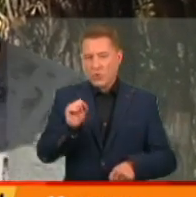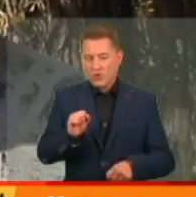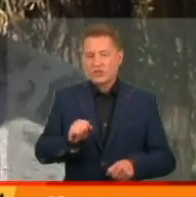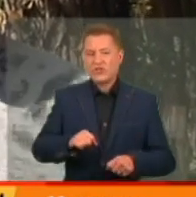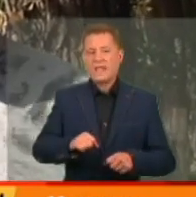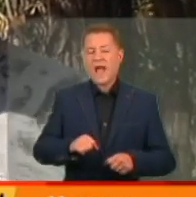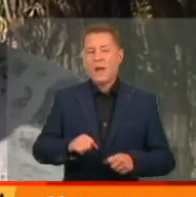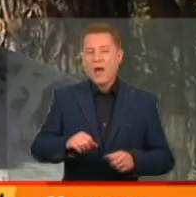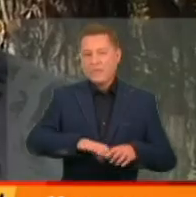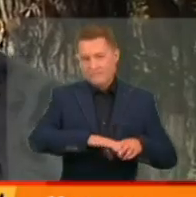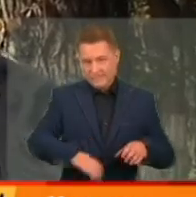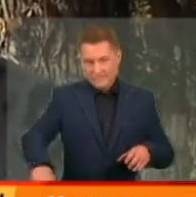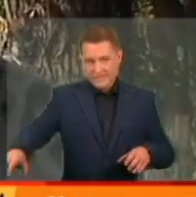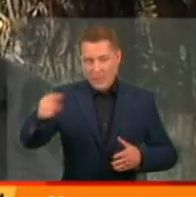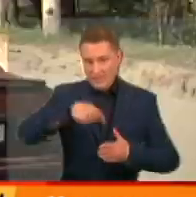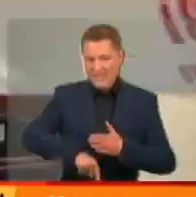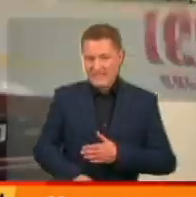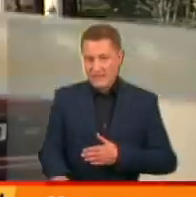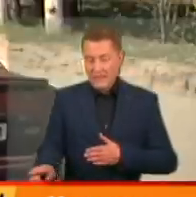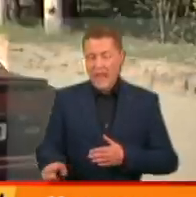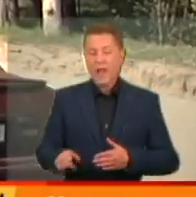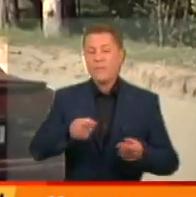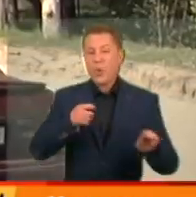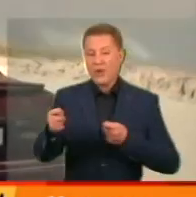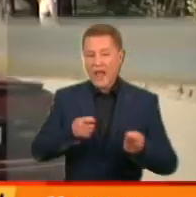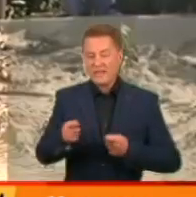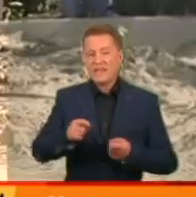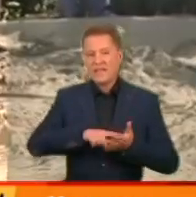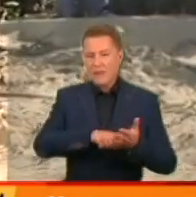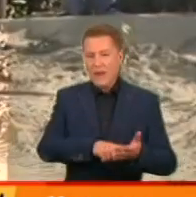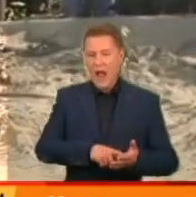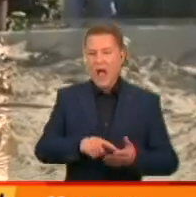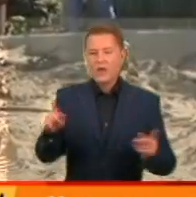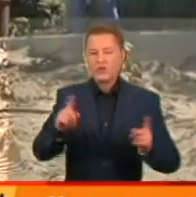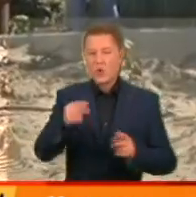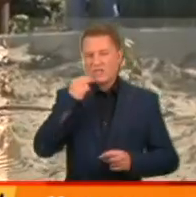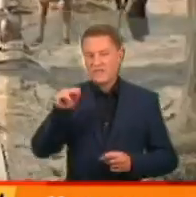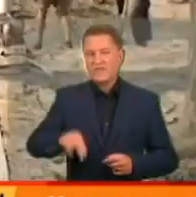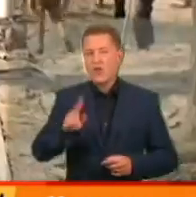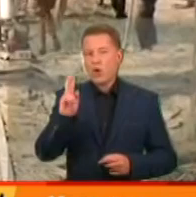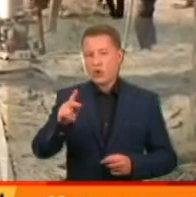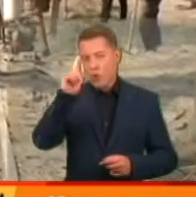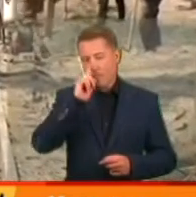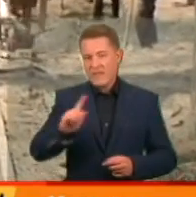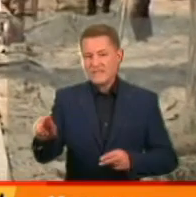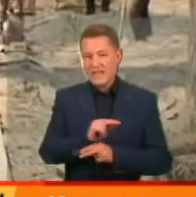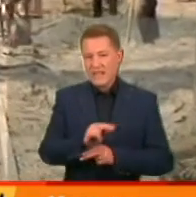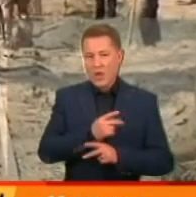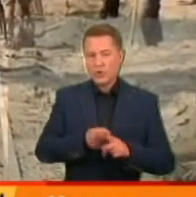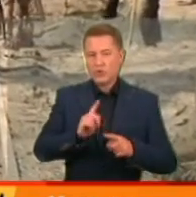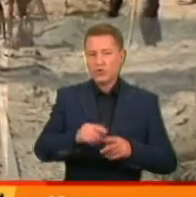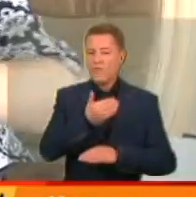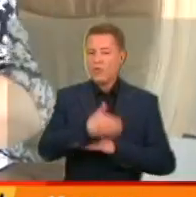ремонті дорожнього покриття або прокладання комунікацій. Міські урядники, втім, наполягають звинувачувати тих, хто вже місяць лагодить цю